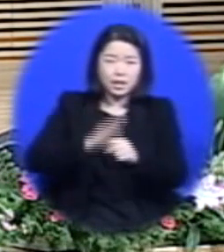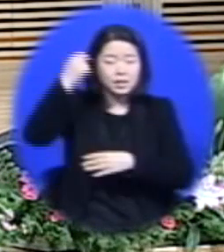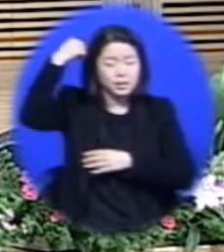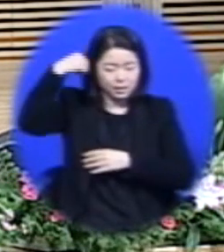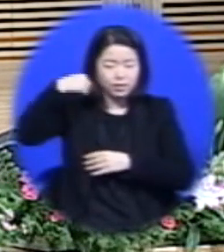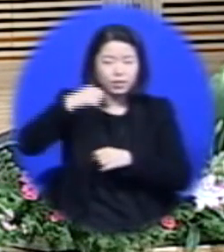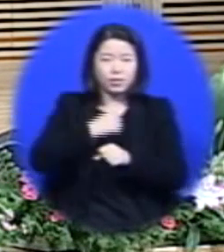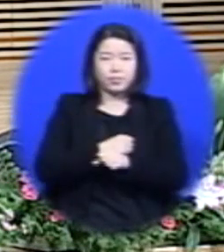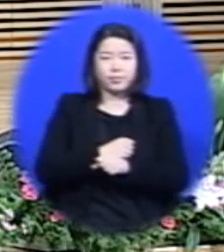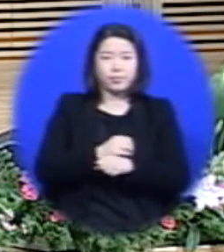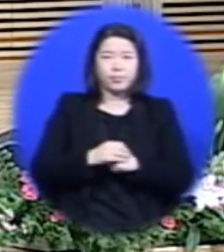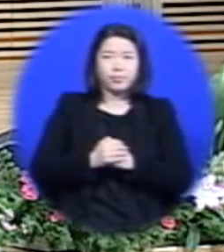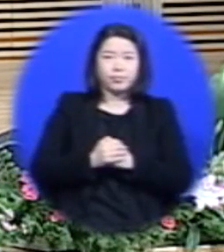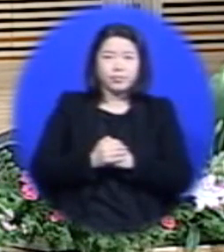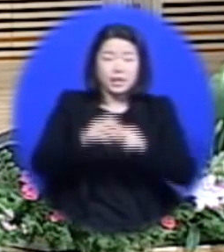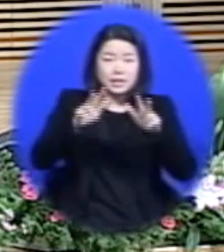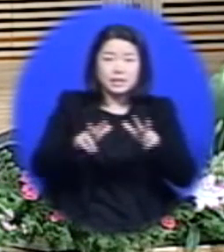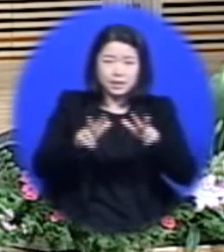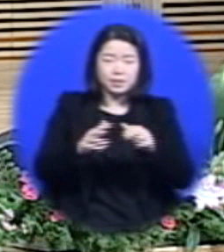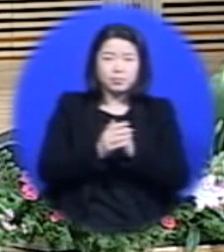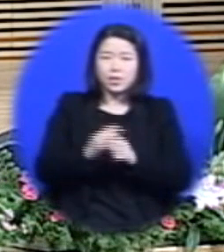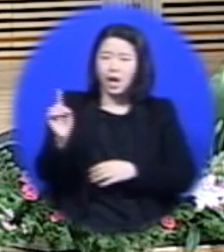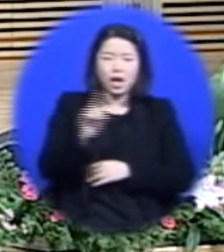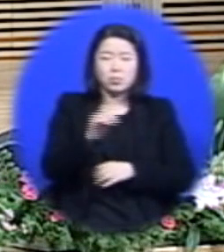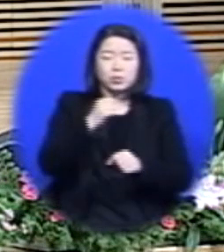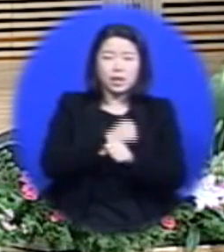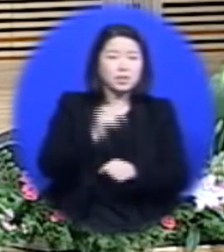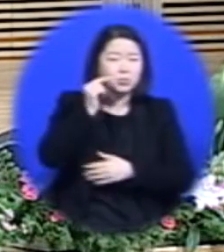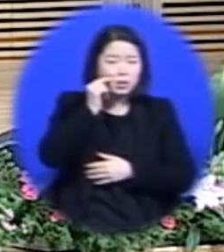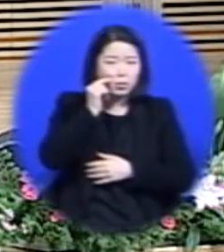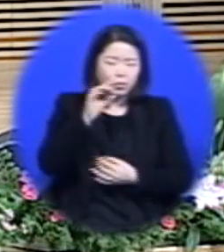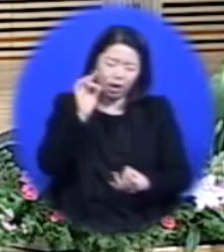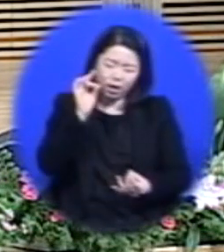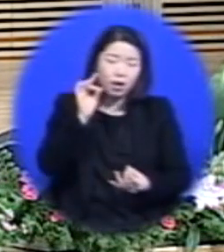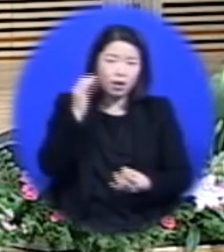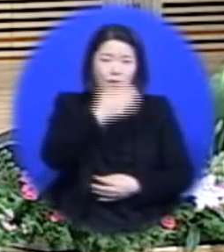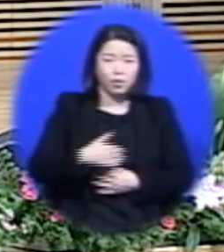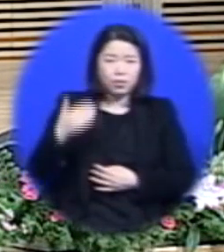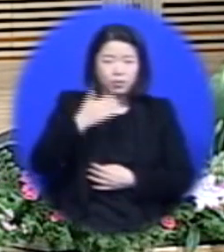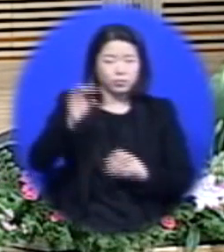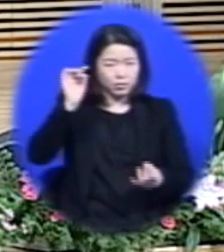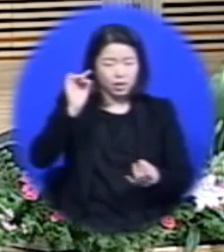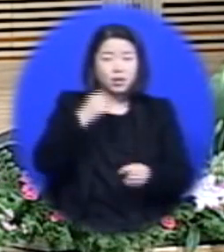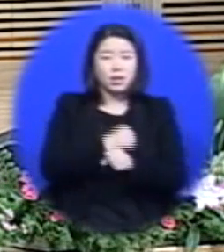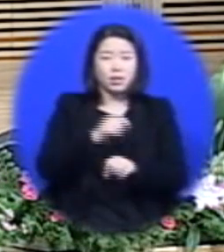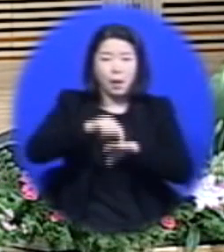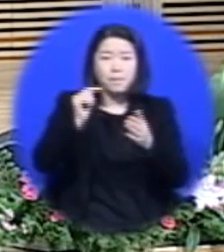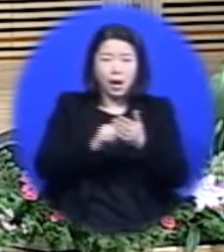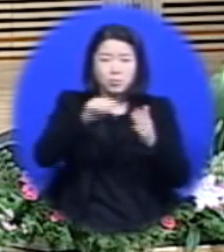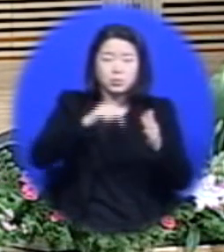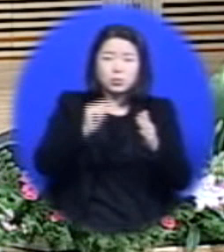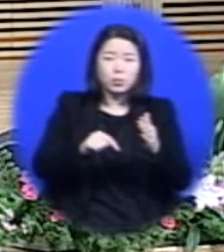느껴 지금 아무것도 못하고 본적 없이 전신 마비가 와 있는 사람의 심령 속에